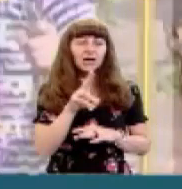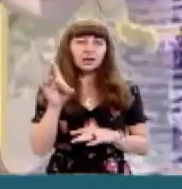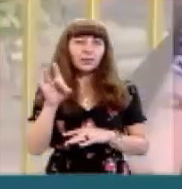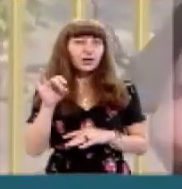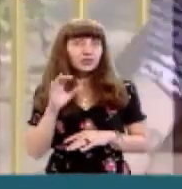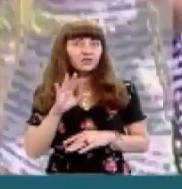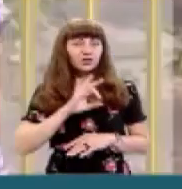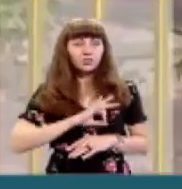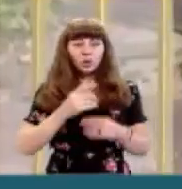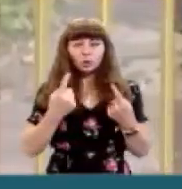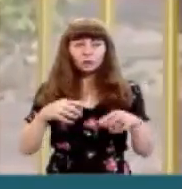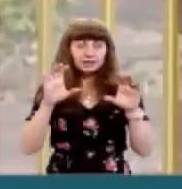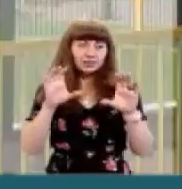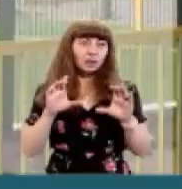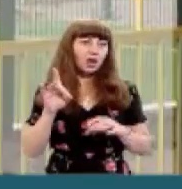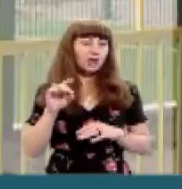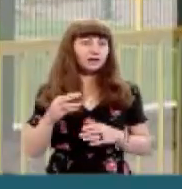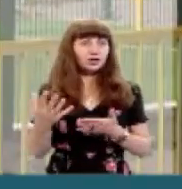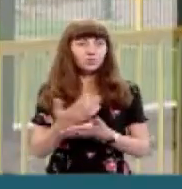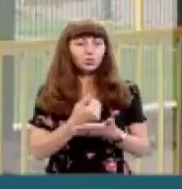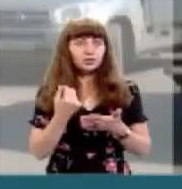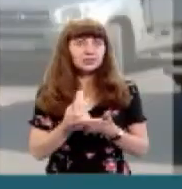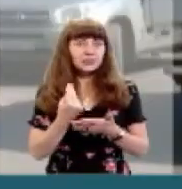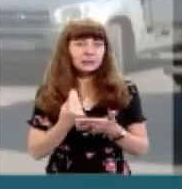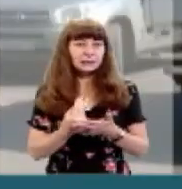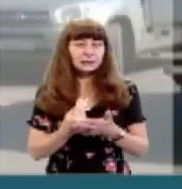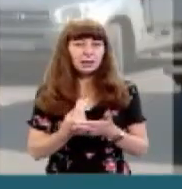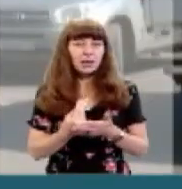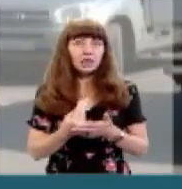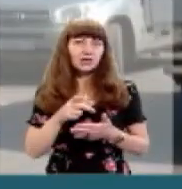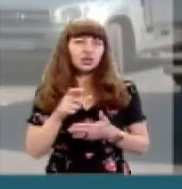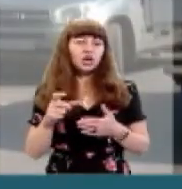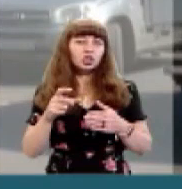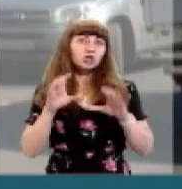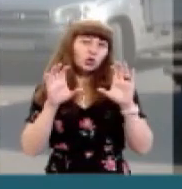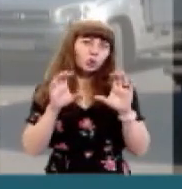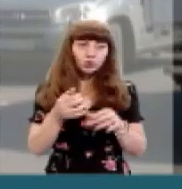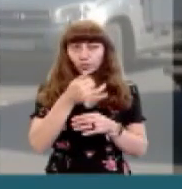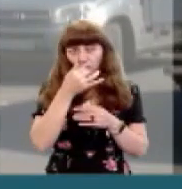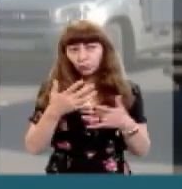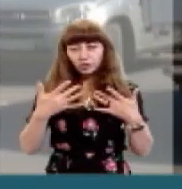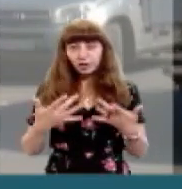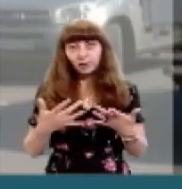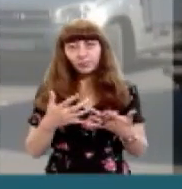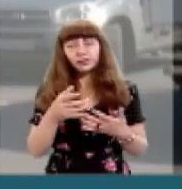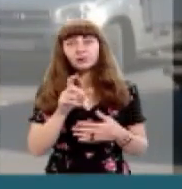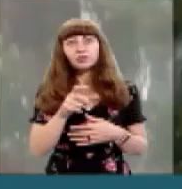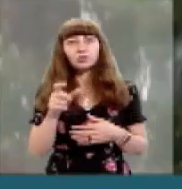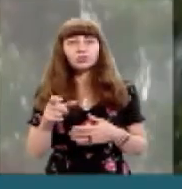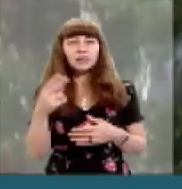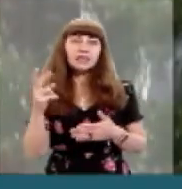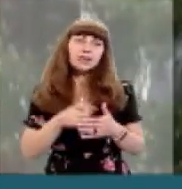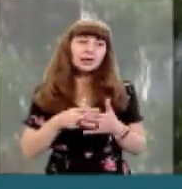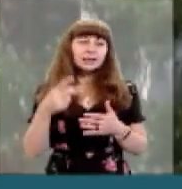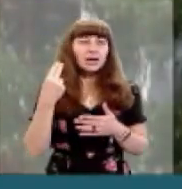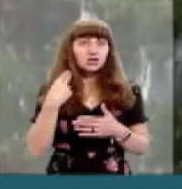кооперативы используют другие законодательные акты для сбора средств, к примеру, Гражданский кодекс. При этом они не могут требовать деньги с определенных собственников или